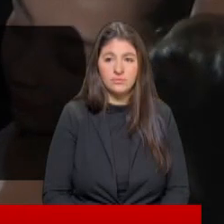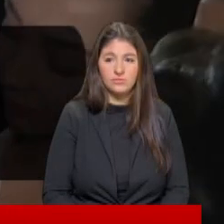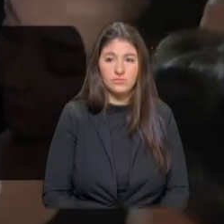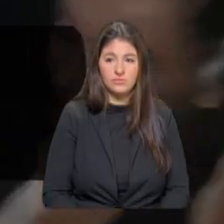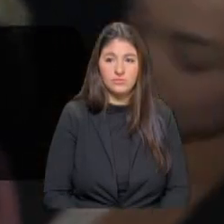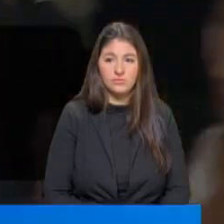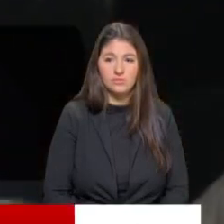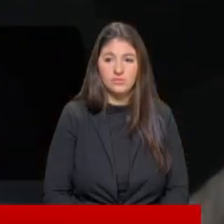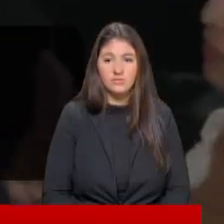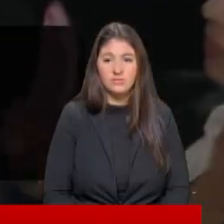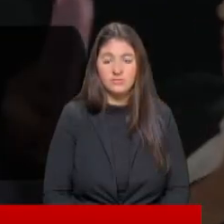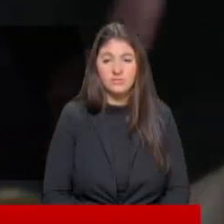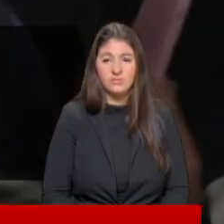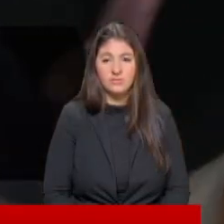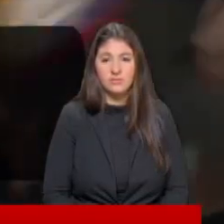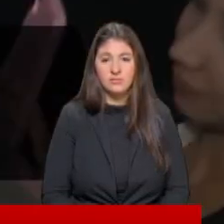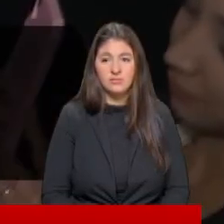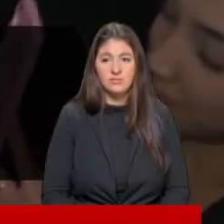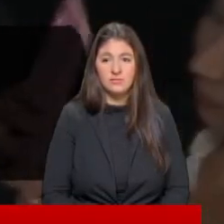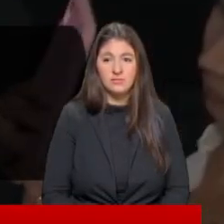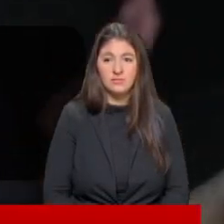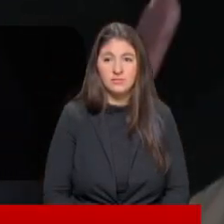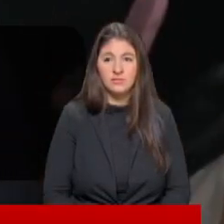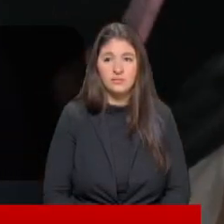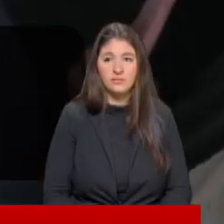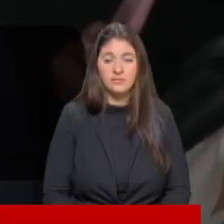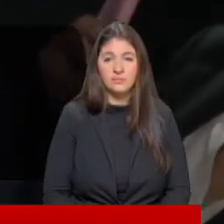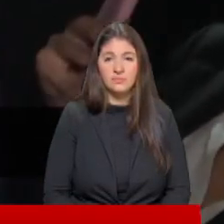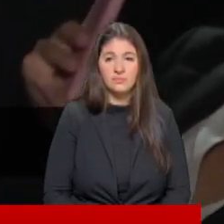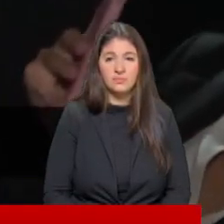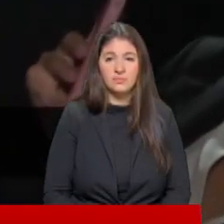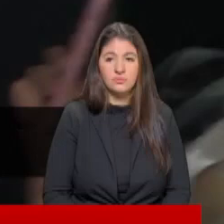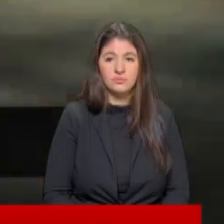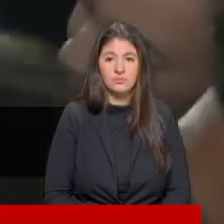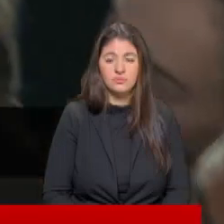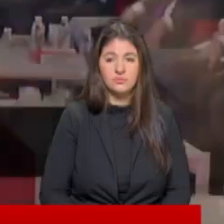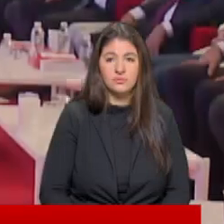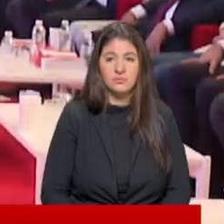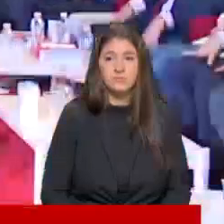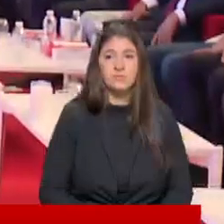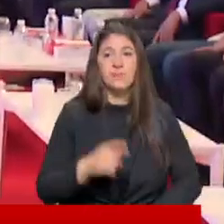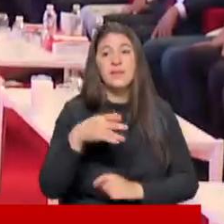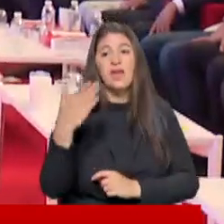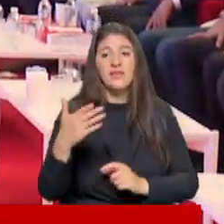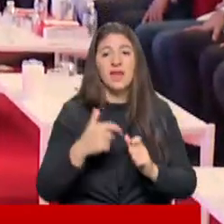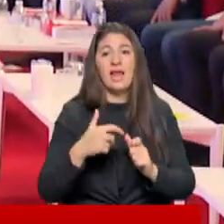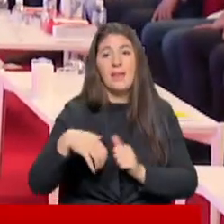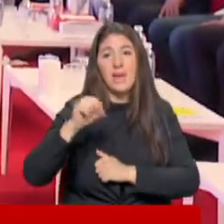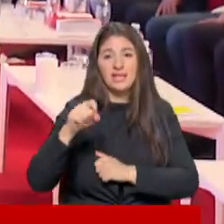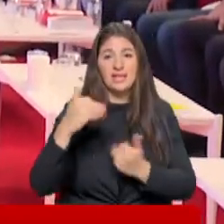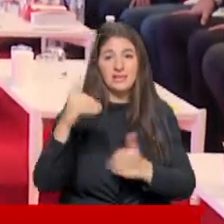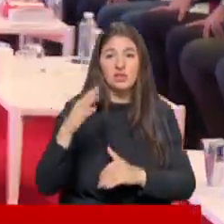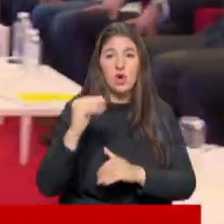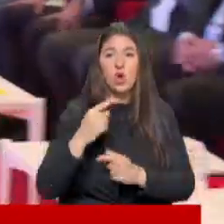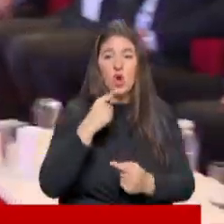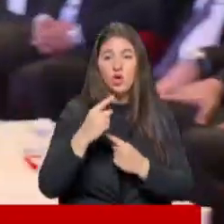yalan konuştular. Size şu güzel kalbiniz yeter Sayın Başkanım. Önemli değil. Ama biz tertemiz. Kazanacağız başkanım. Bir tarafta genel merkezin